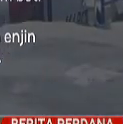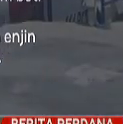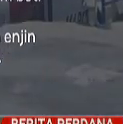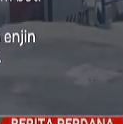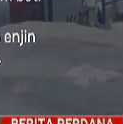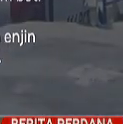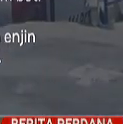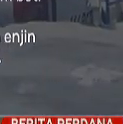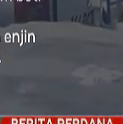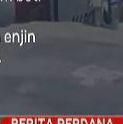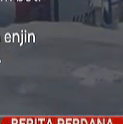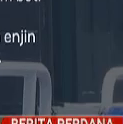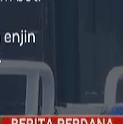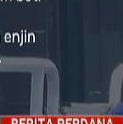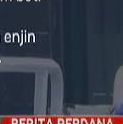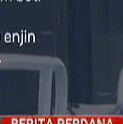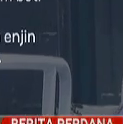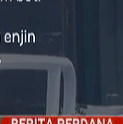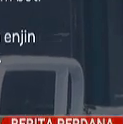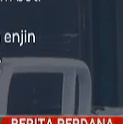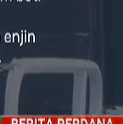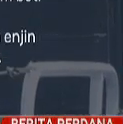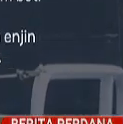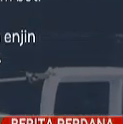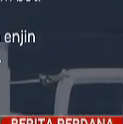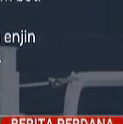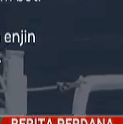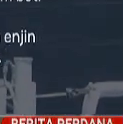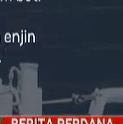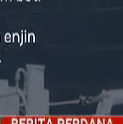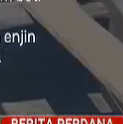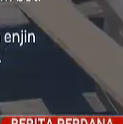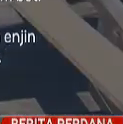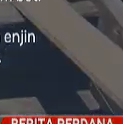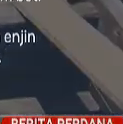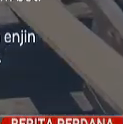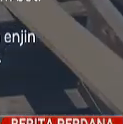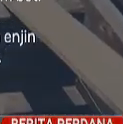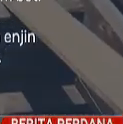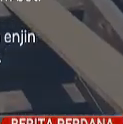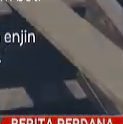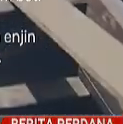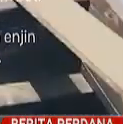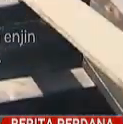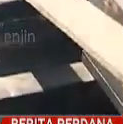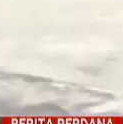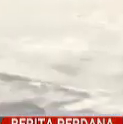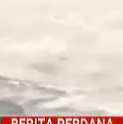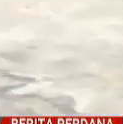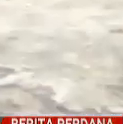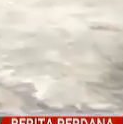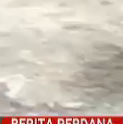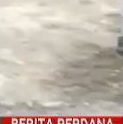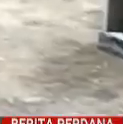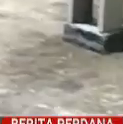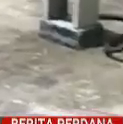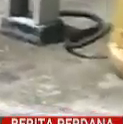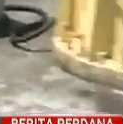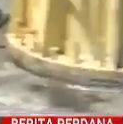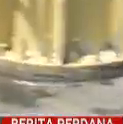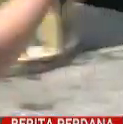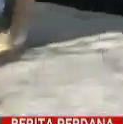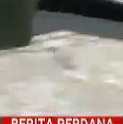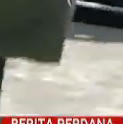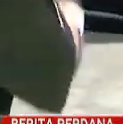mereka bagaimanapun berjaya dipintas dan diperiksa kapal maritim KM Kimanis milik APMM. Dalam satu